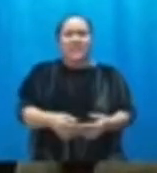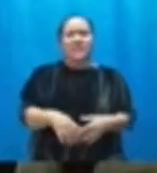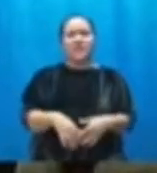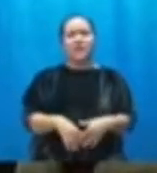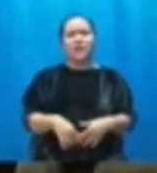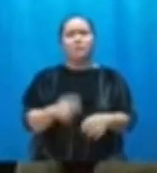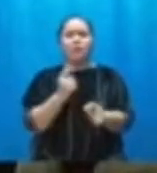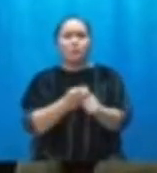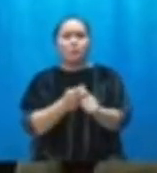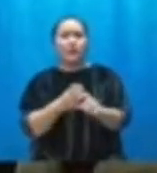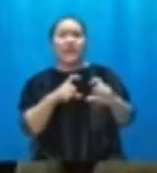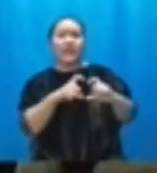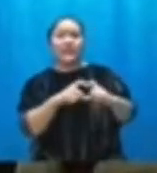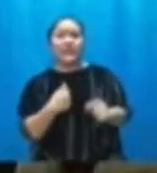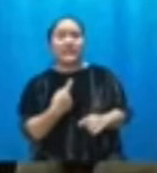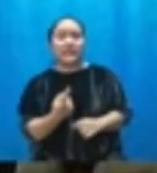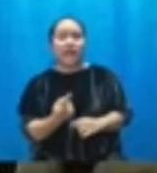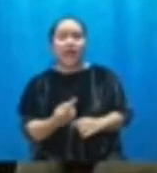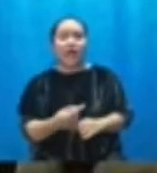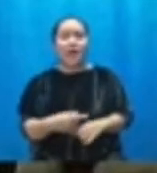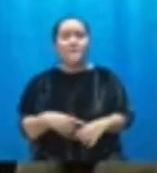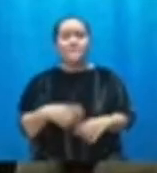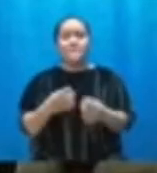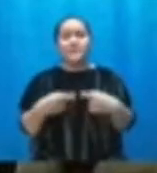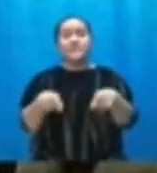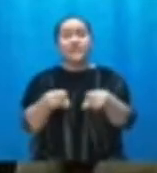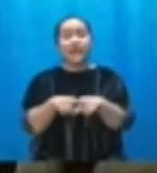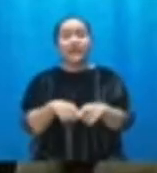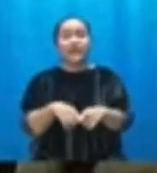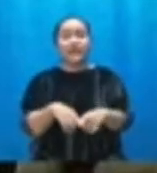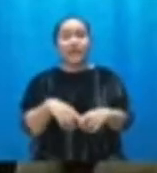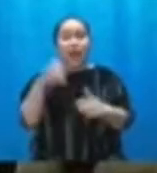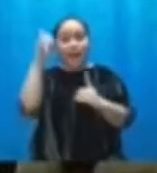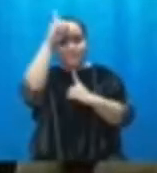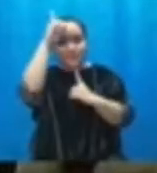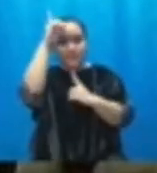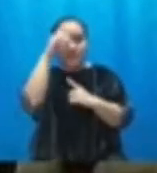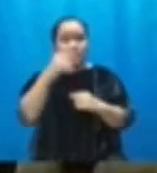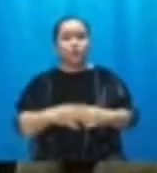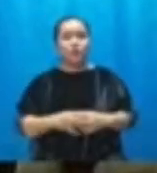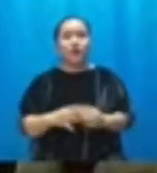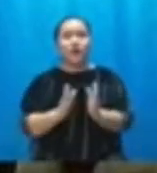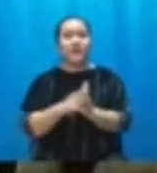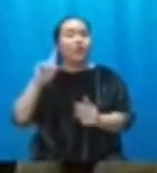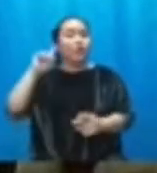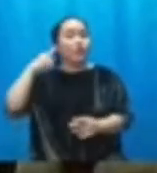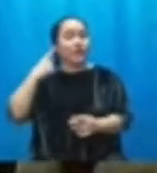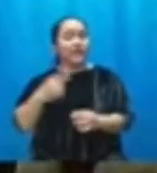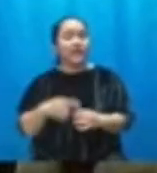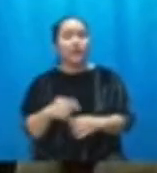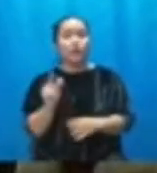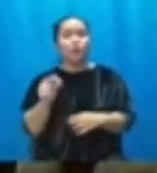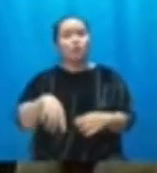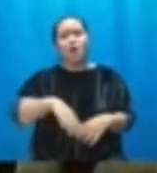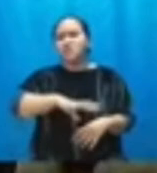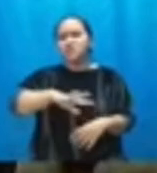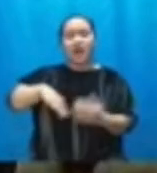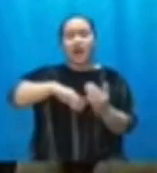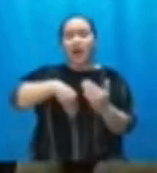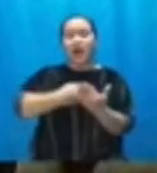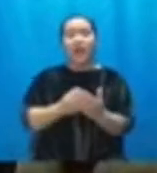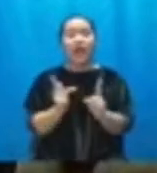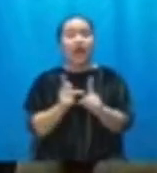membuat pikiran kita juga menjadi bisu dan tuli tertutup bagi yang lainnya Hai